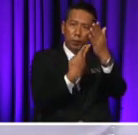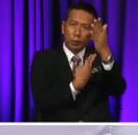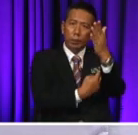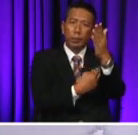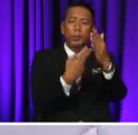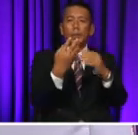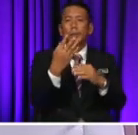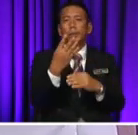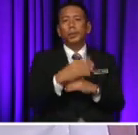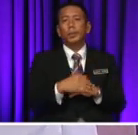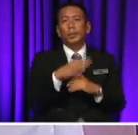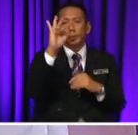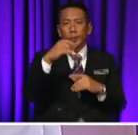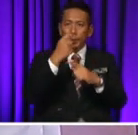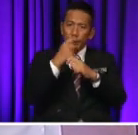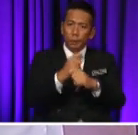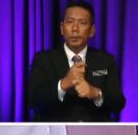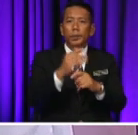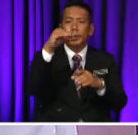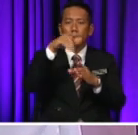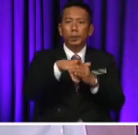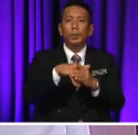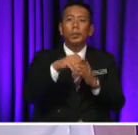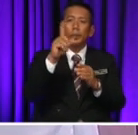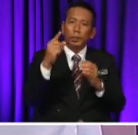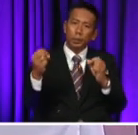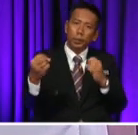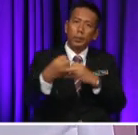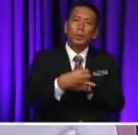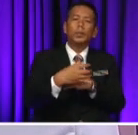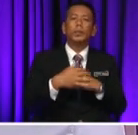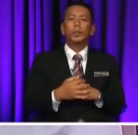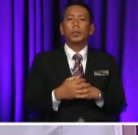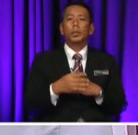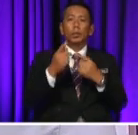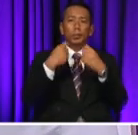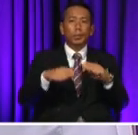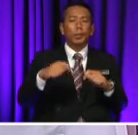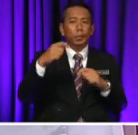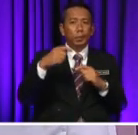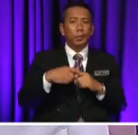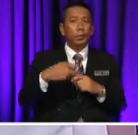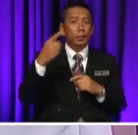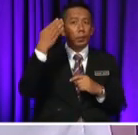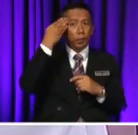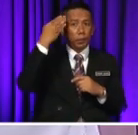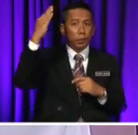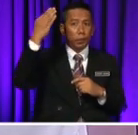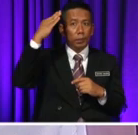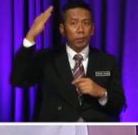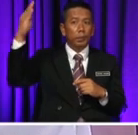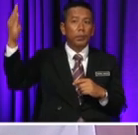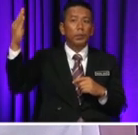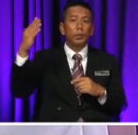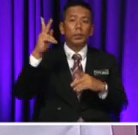yang telah ditetapkan dalam sebuah organisasi baik coba kita bayangkan andai kata satu organisasi itu